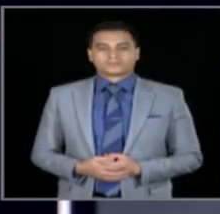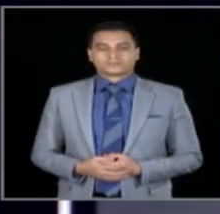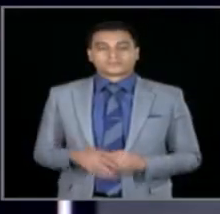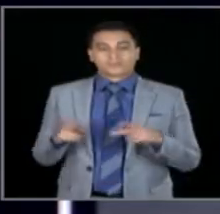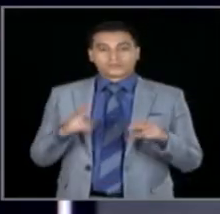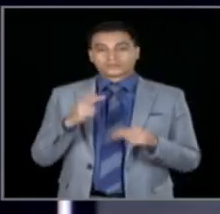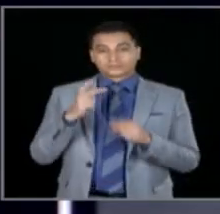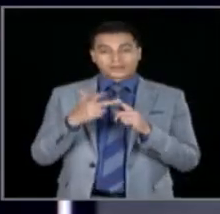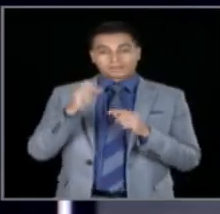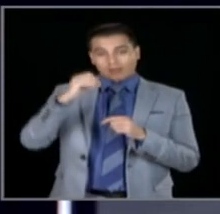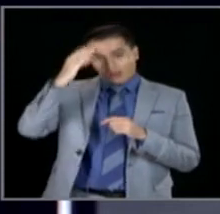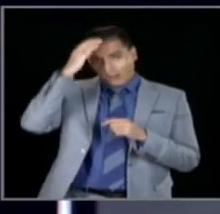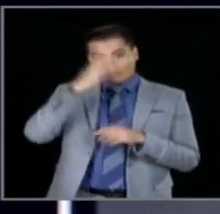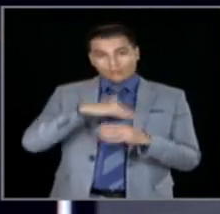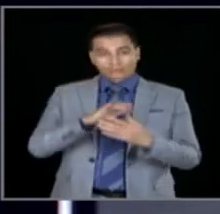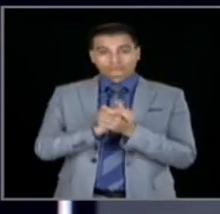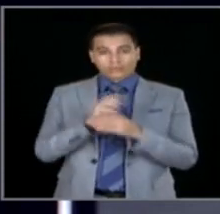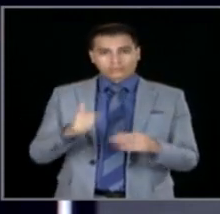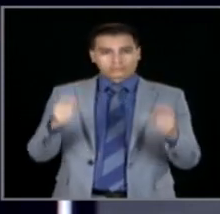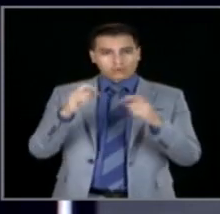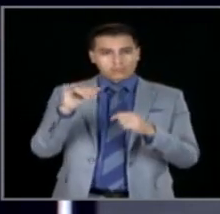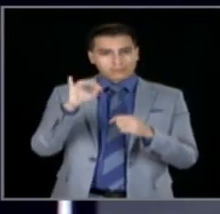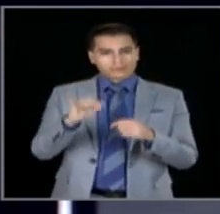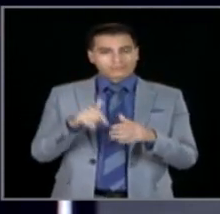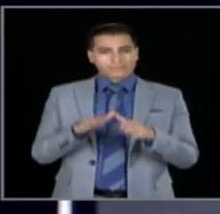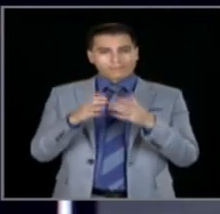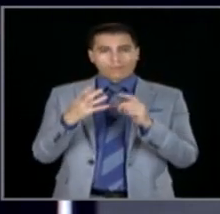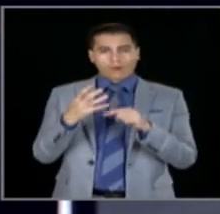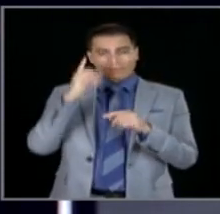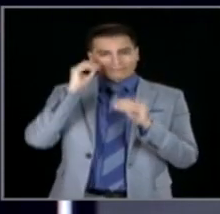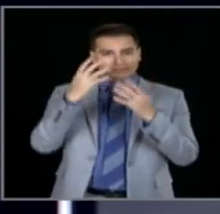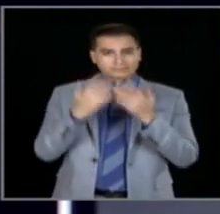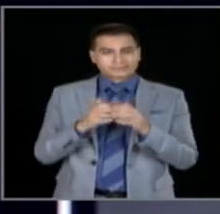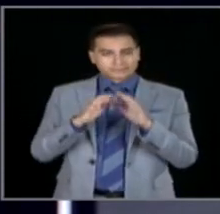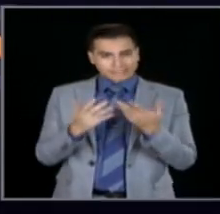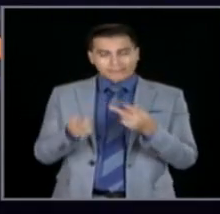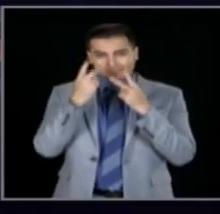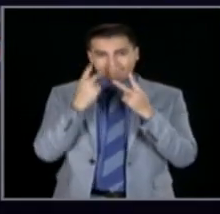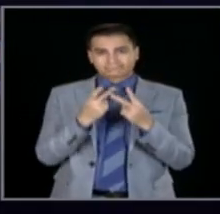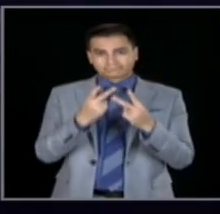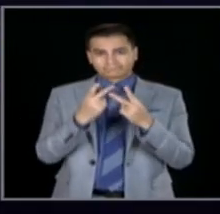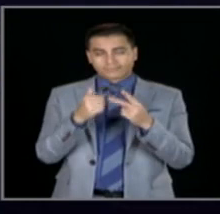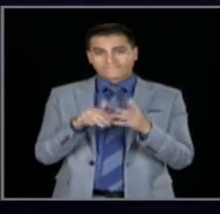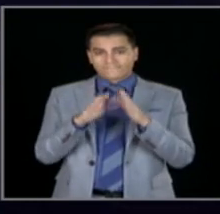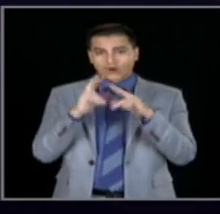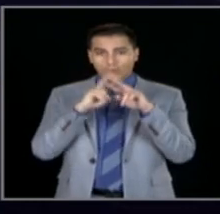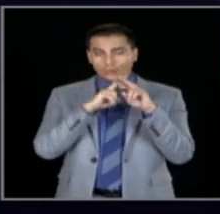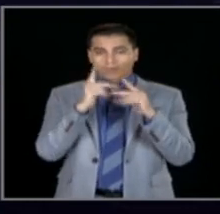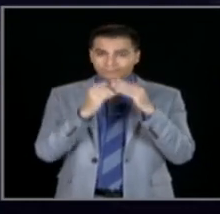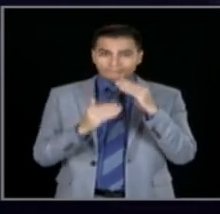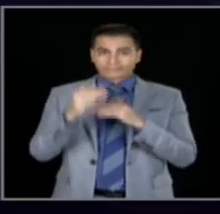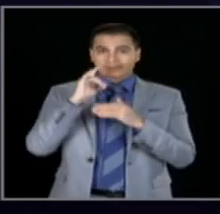الموسم الثالث الاصحاب ومباراه مهمه جدا في المجموعه الرابعه وهفكركم بالنتيجه فريق نجوم